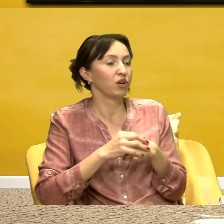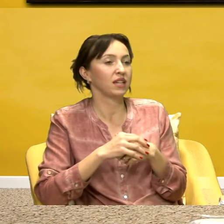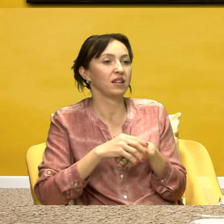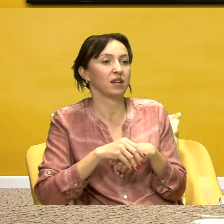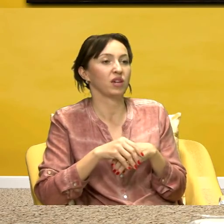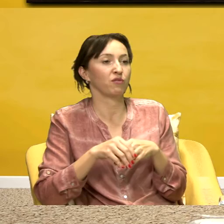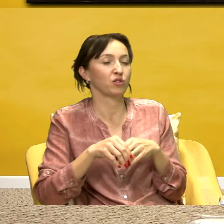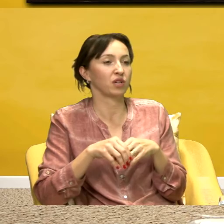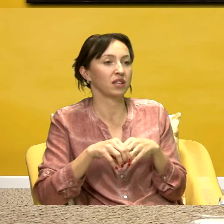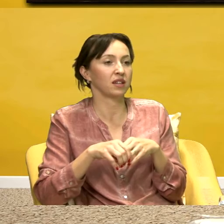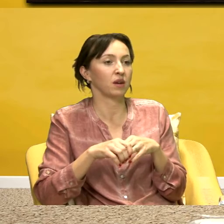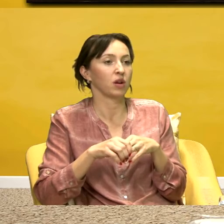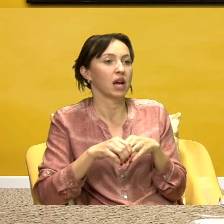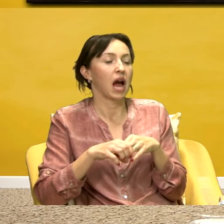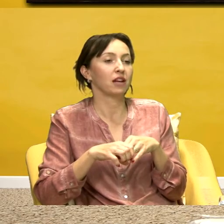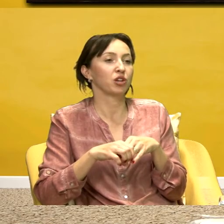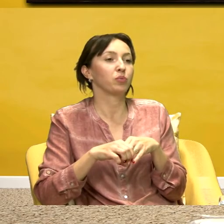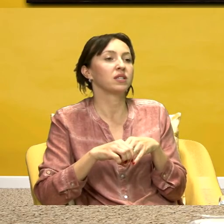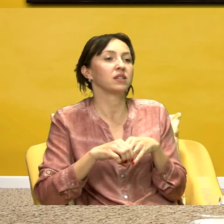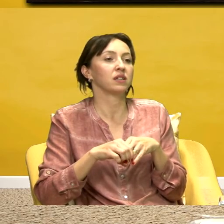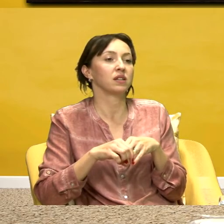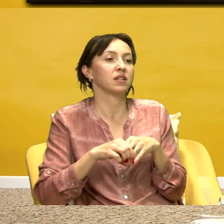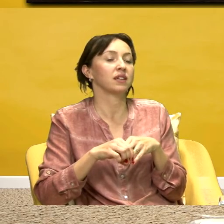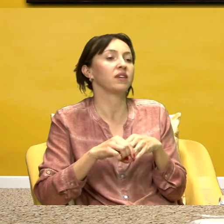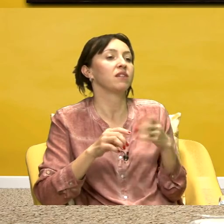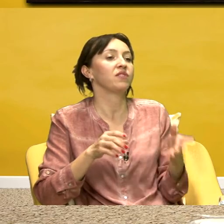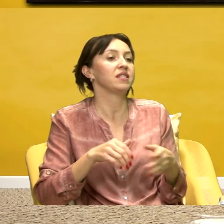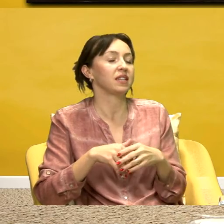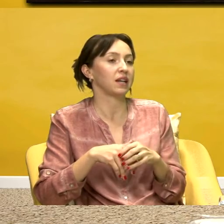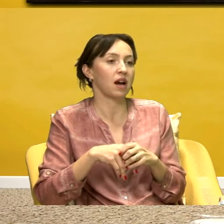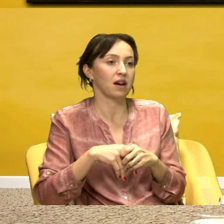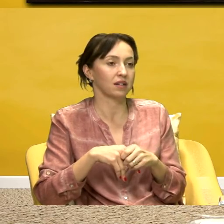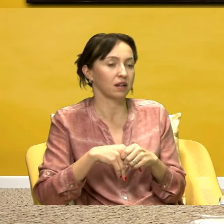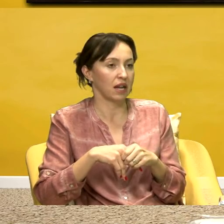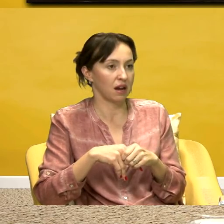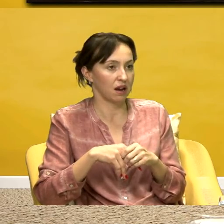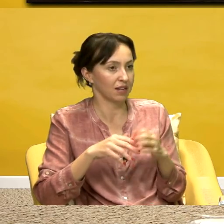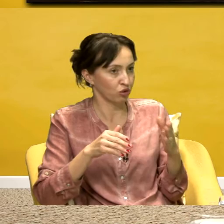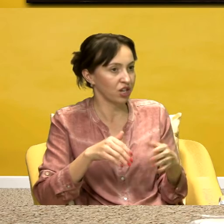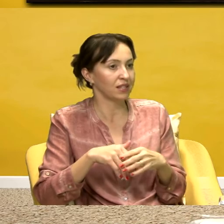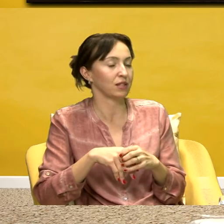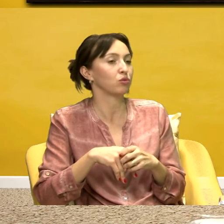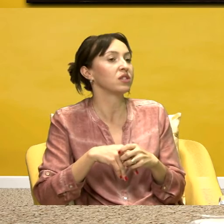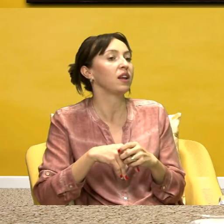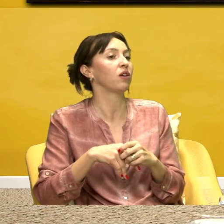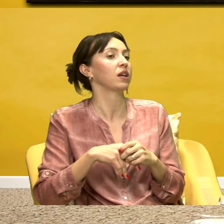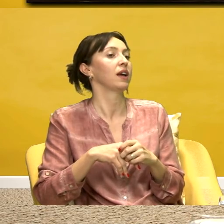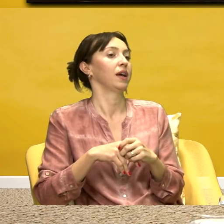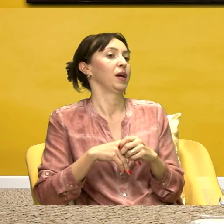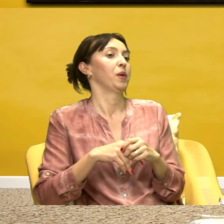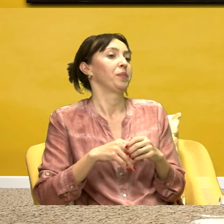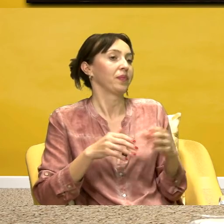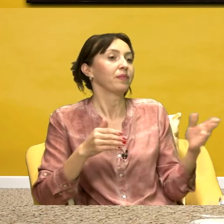I-a fost foarte greu, i-a fost foarte greu. A început să vină în vizită la Asociația